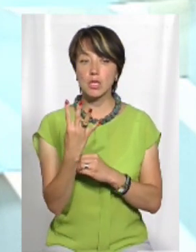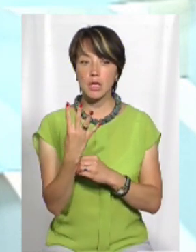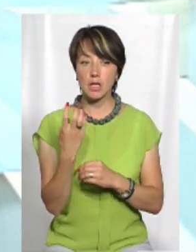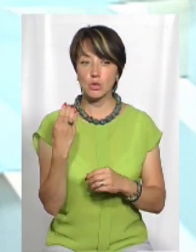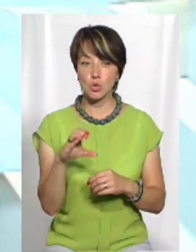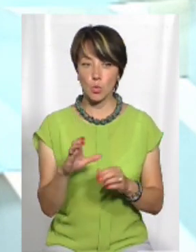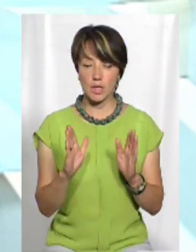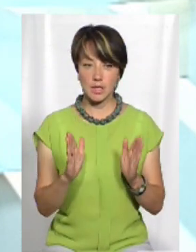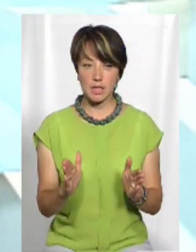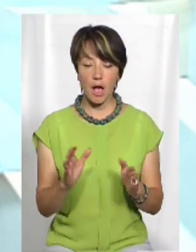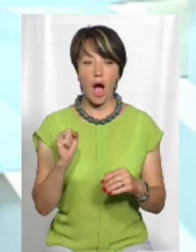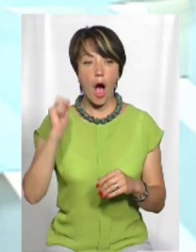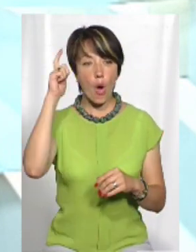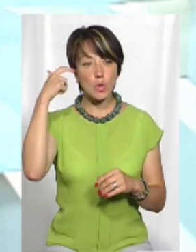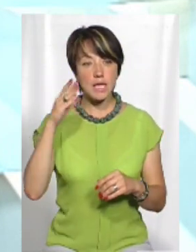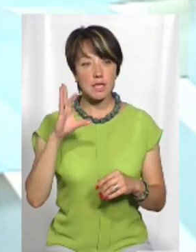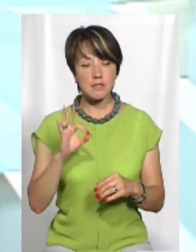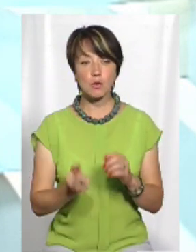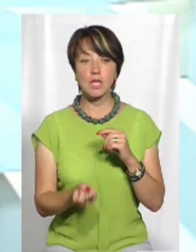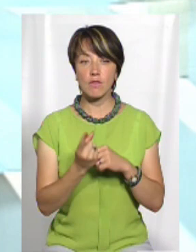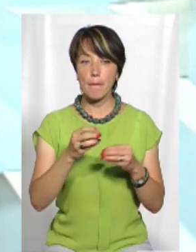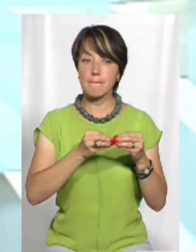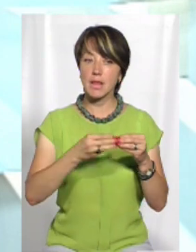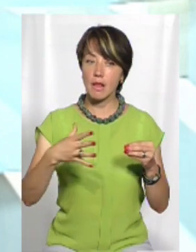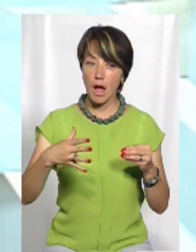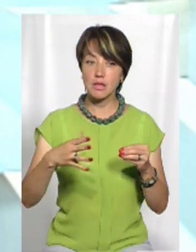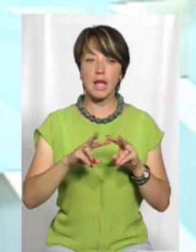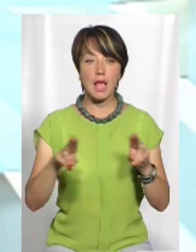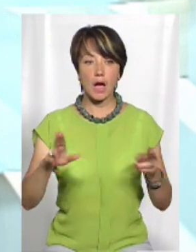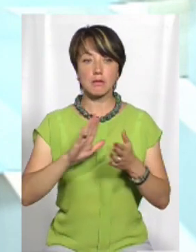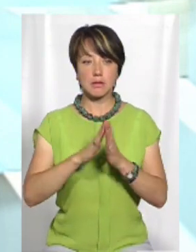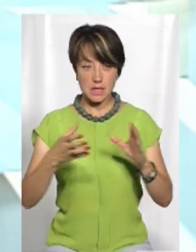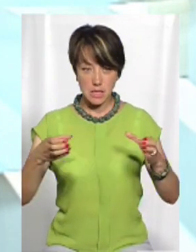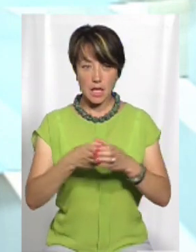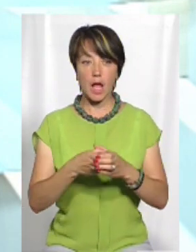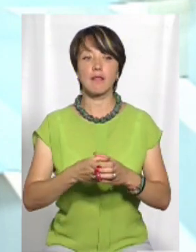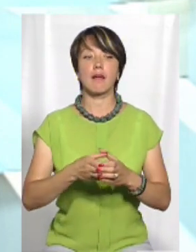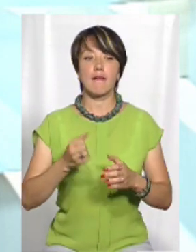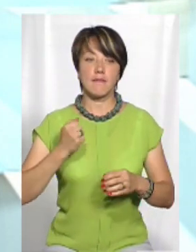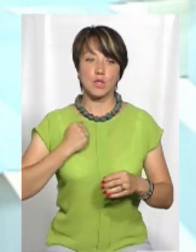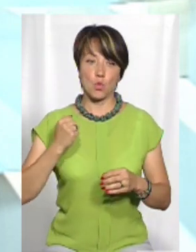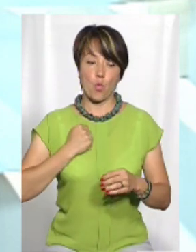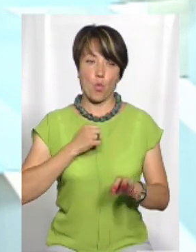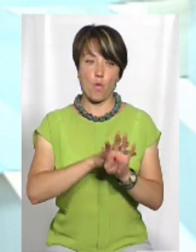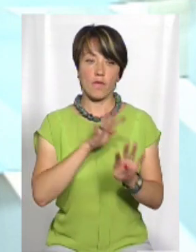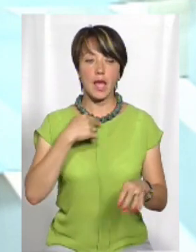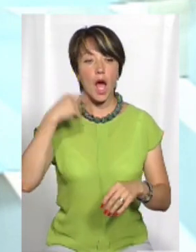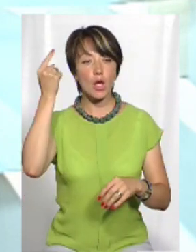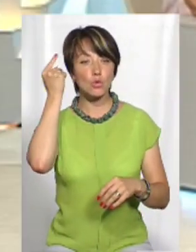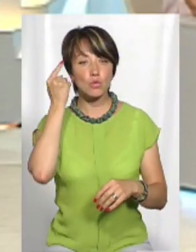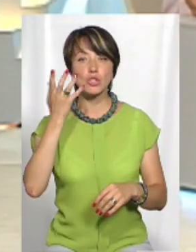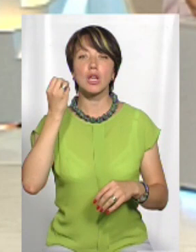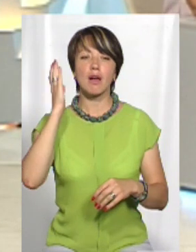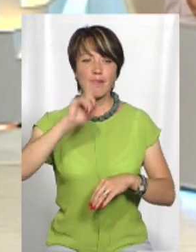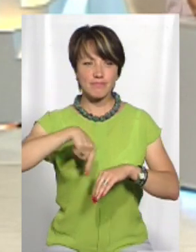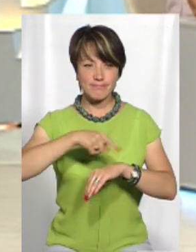14-го століття тільки. Ага. А козацтво, ми знаємо, зародилося в 15-му, вже як стан такий, вже військовий стан. Я думаю, тому, що наше